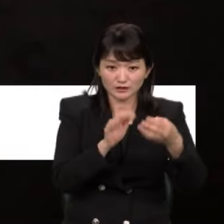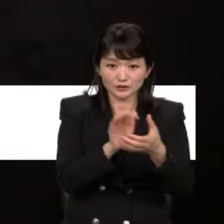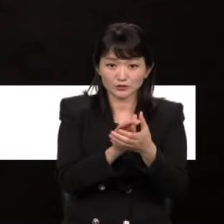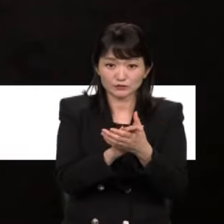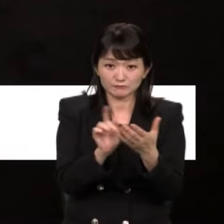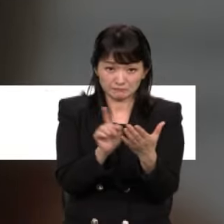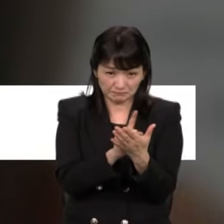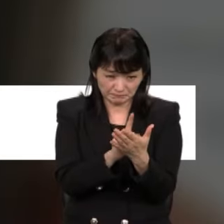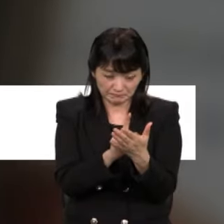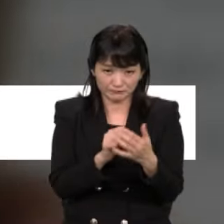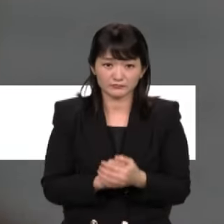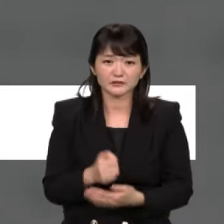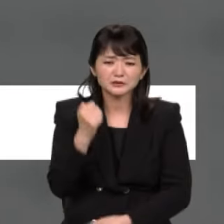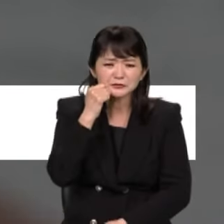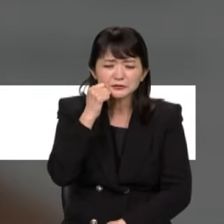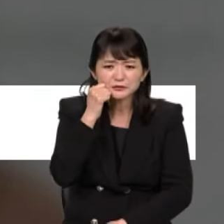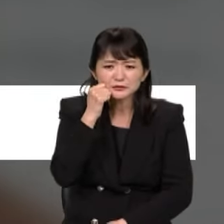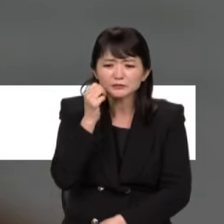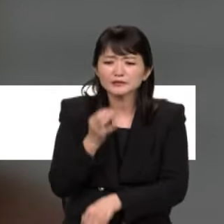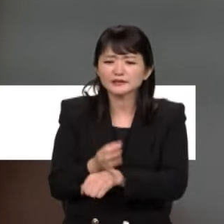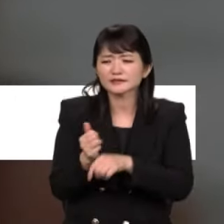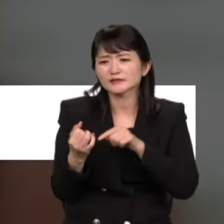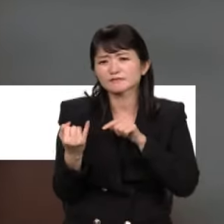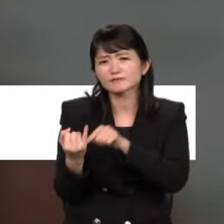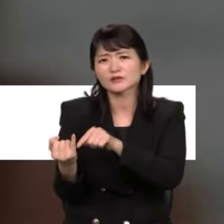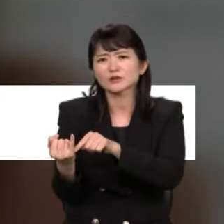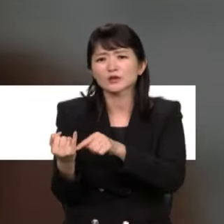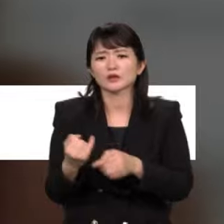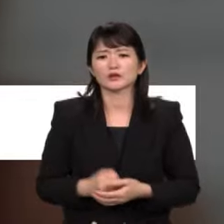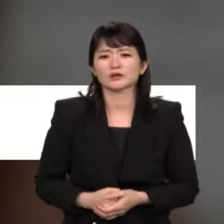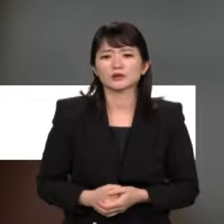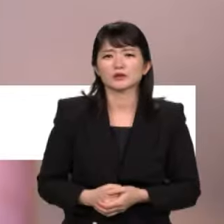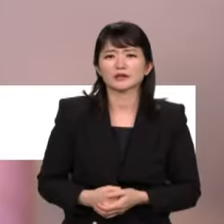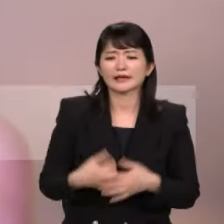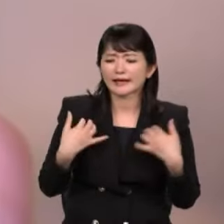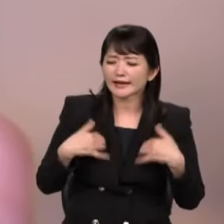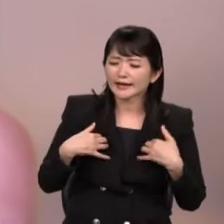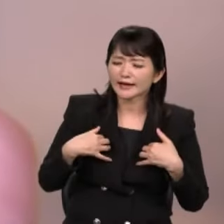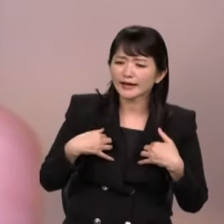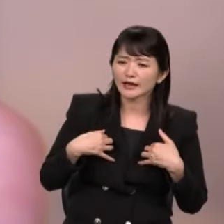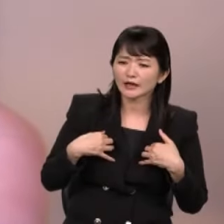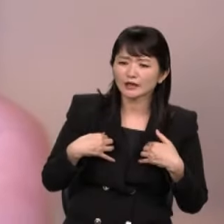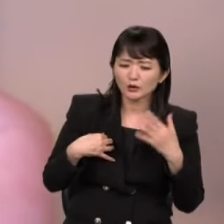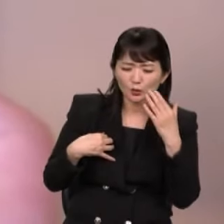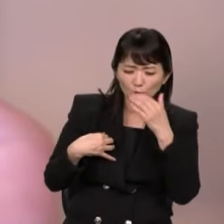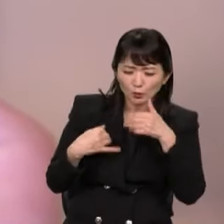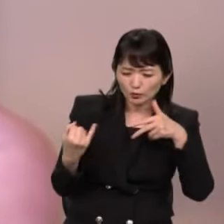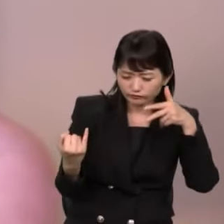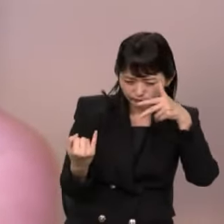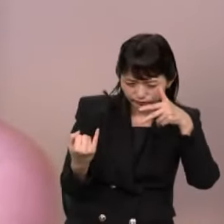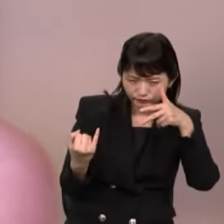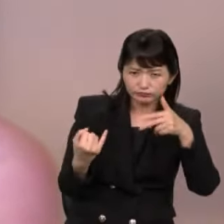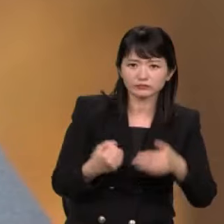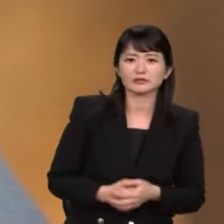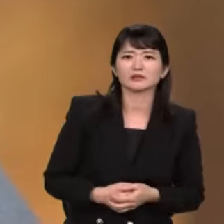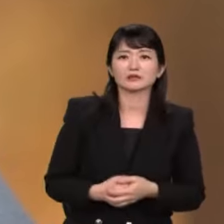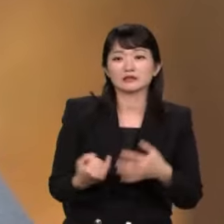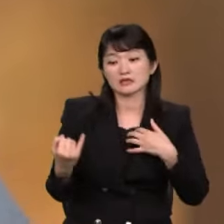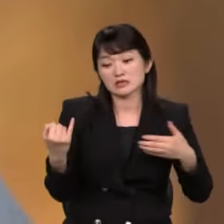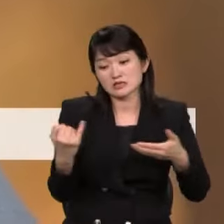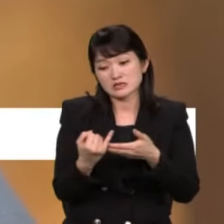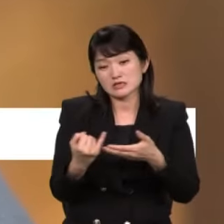떠밀었고 게임 벌칙이라며 춤을 추게 하고 그걸 몰래 촬영했습니다. 괴롭힘은 금방 물리적인 폭력이 됐습니다.